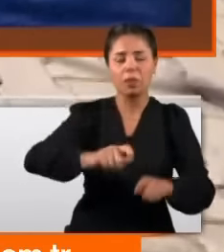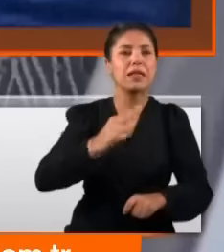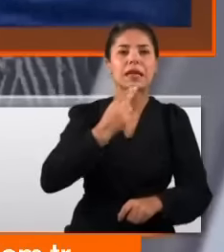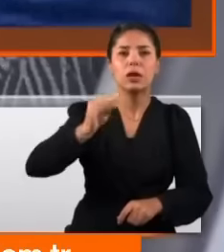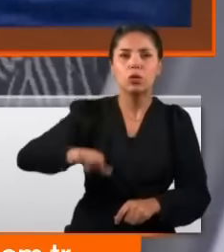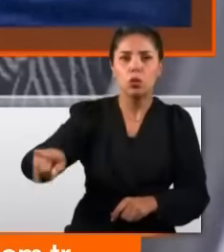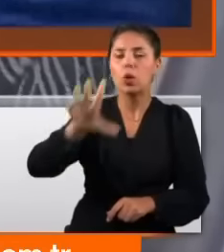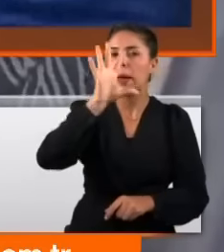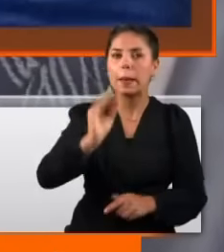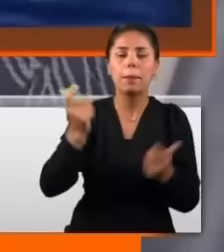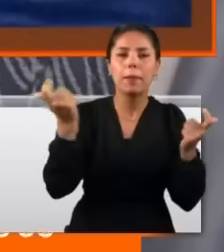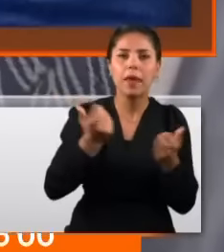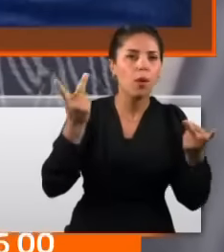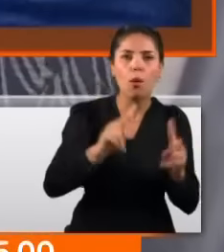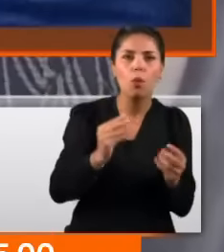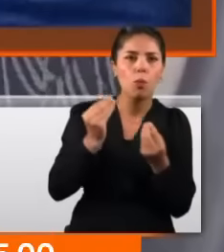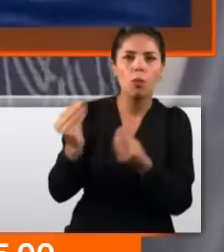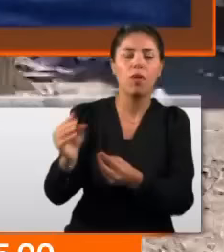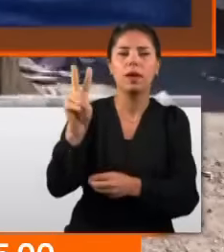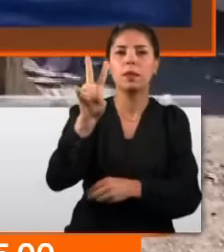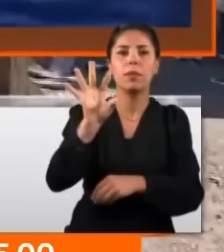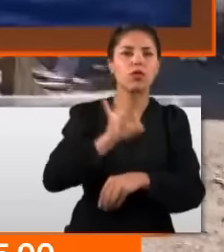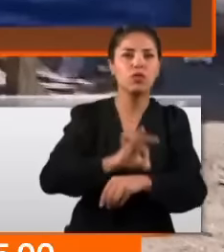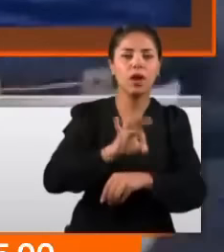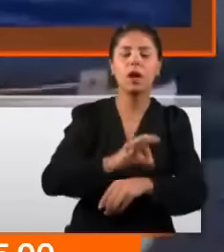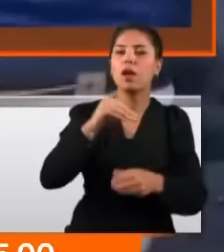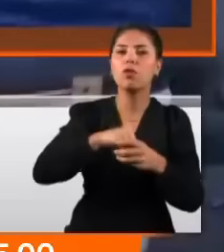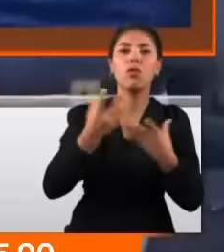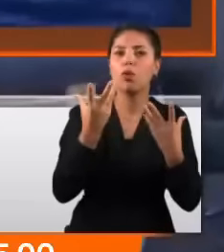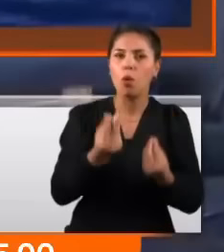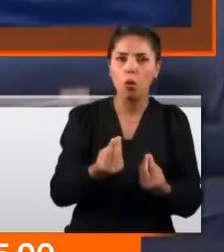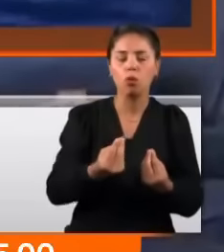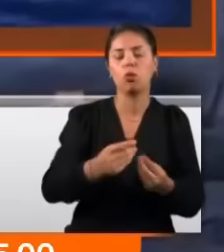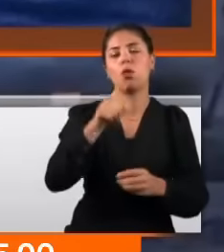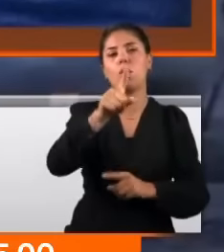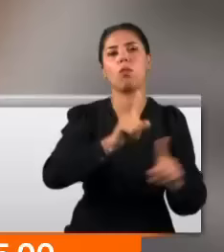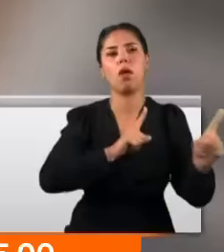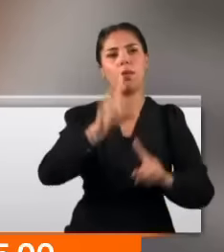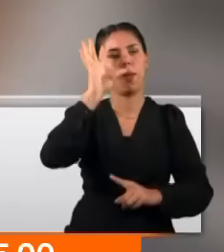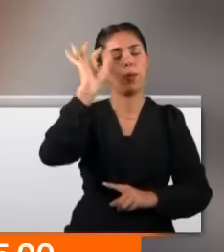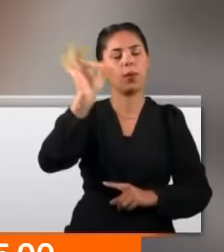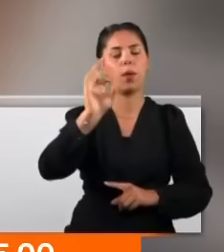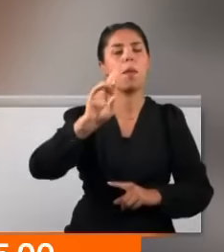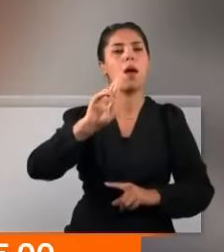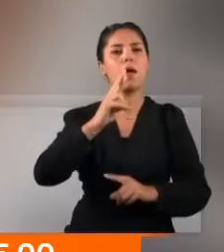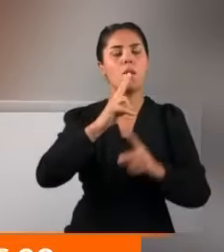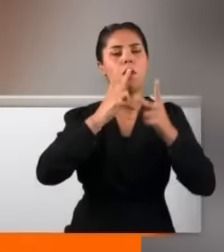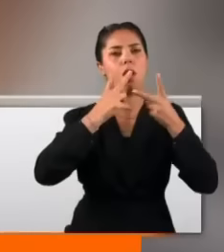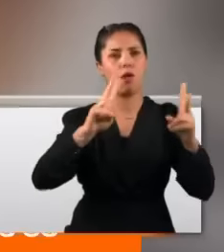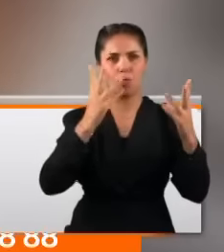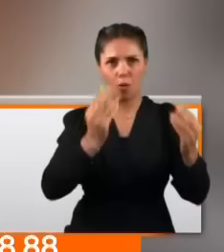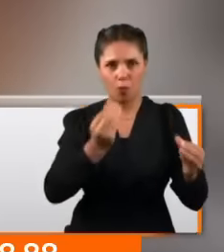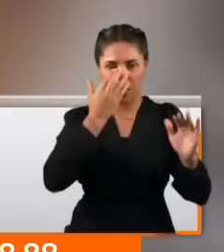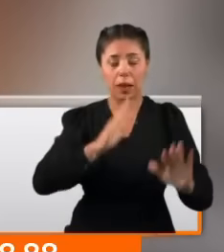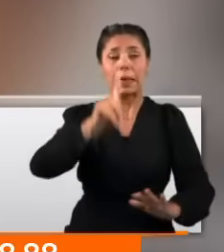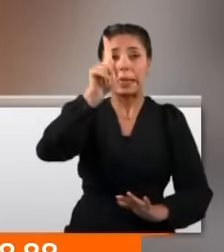kim, nerede, nasıl öldürdü? 25 dakikalık sürede yaşananları otopsi raporunun aydınlatması bekleniyordu. İlk ve en önemli